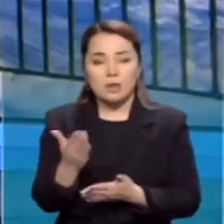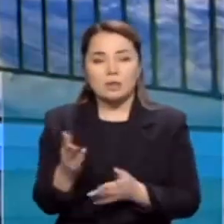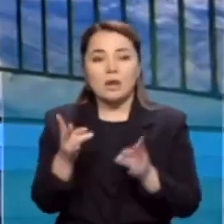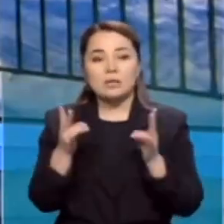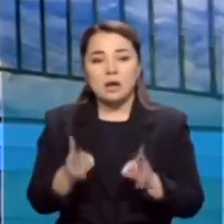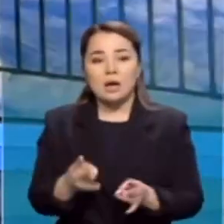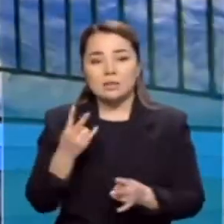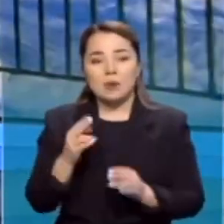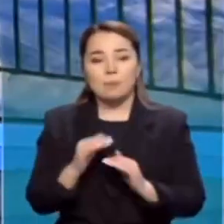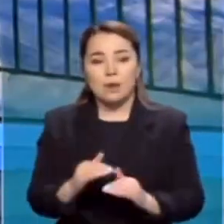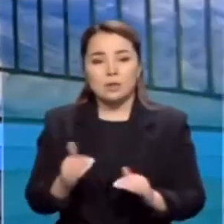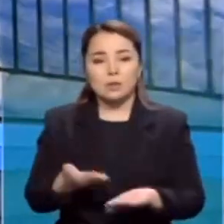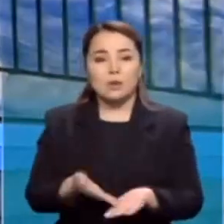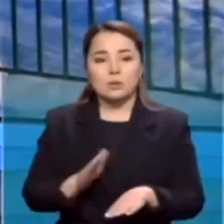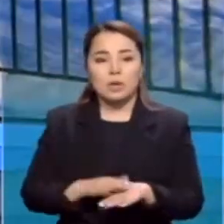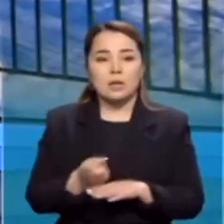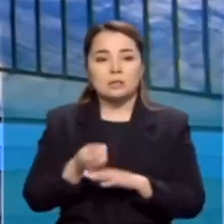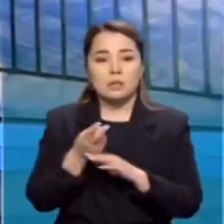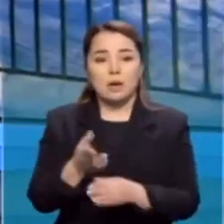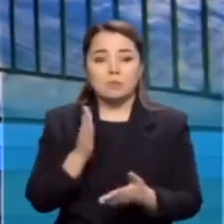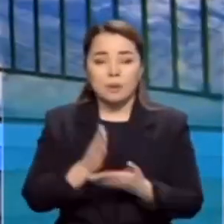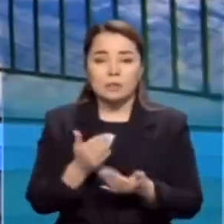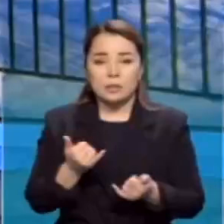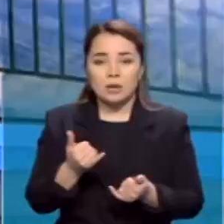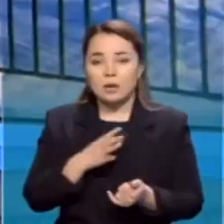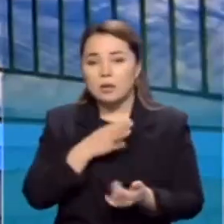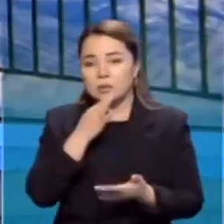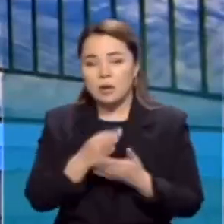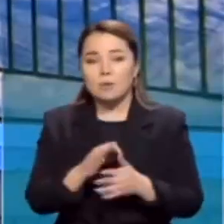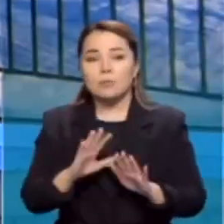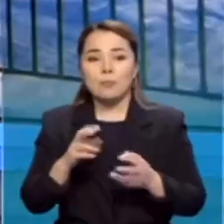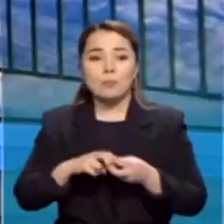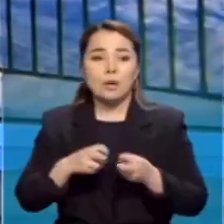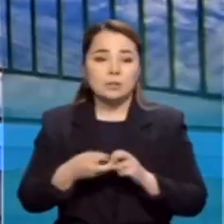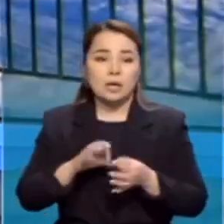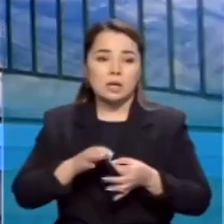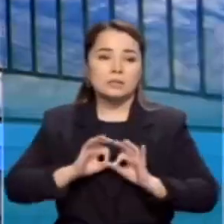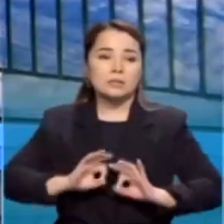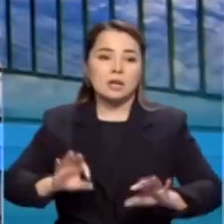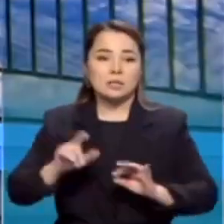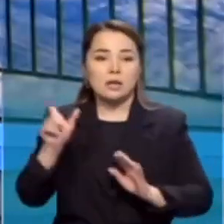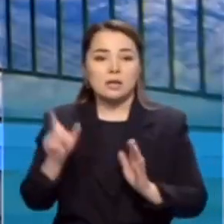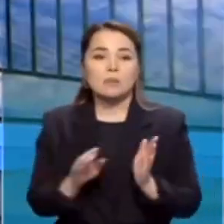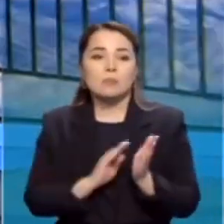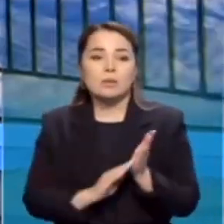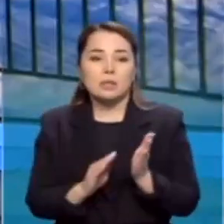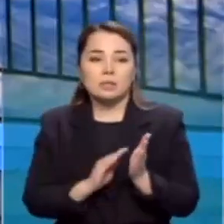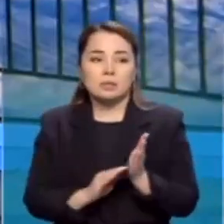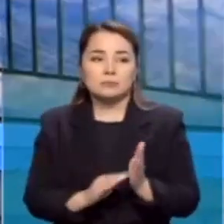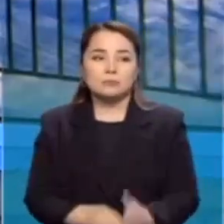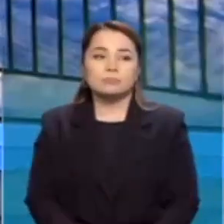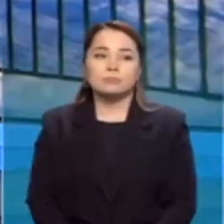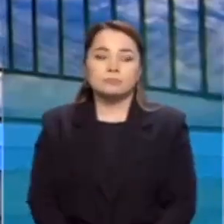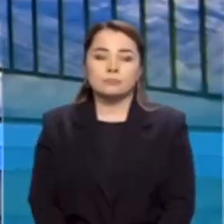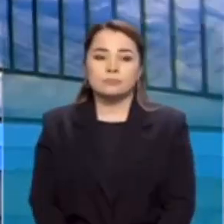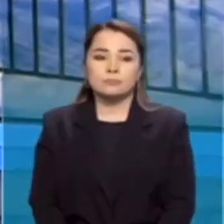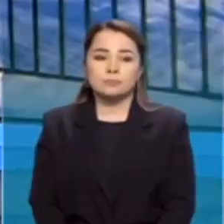алған екі бала жансақтау бөлімінде жатыр. Елді елең еткізген мәселенің мән-жайын әріптесім Эльмира Халенова